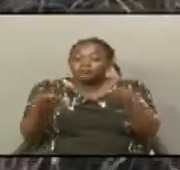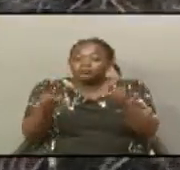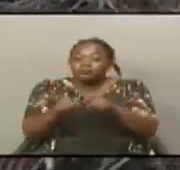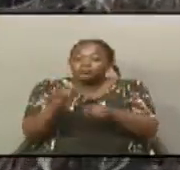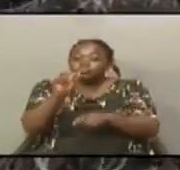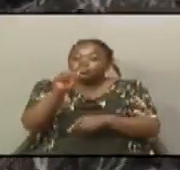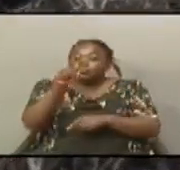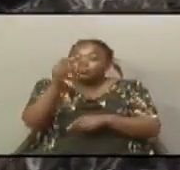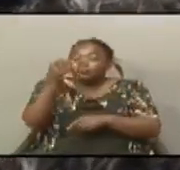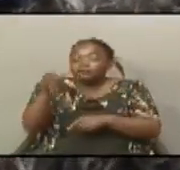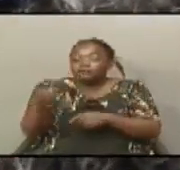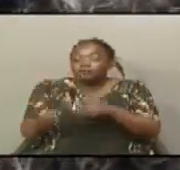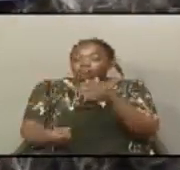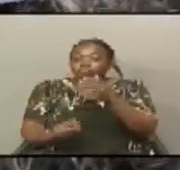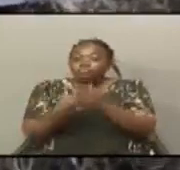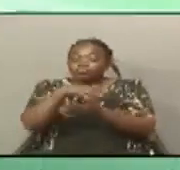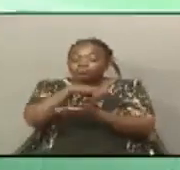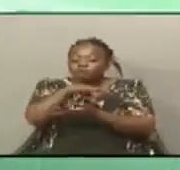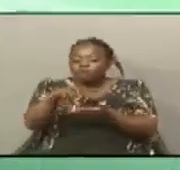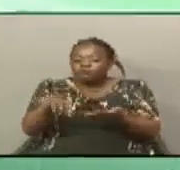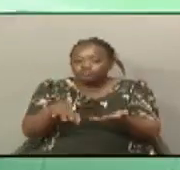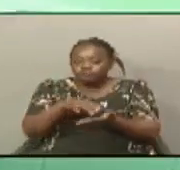bakola efujjo ku baana n'obubuga obuliraanyeewo.